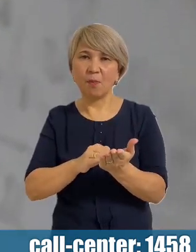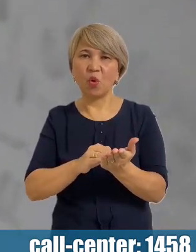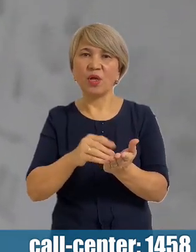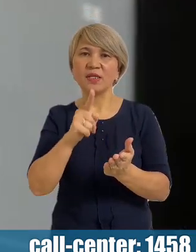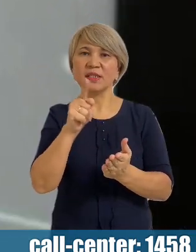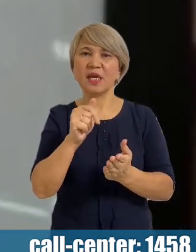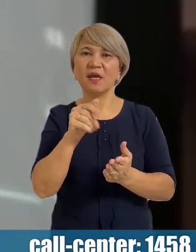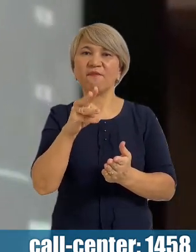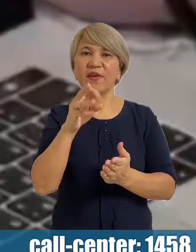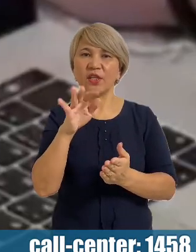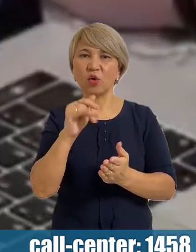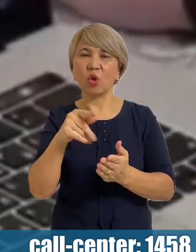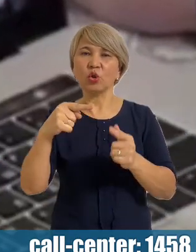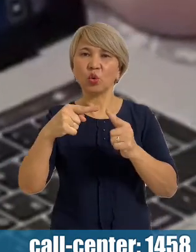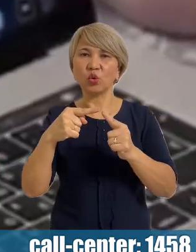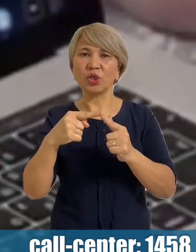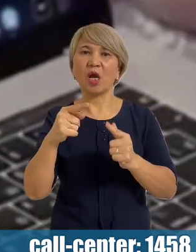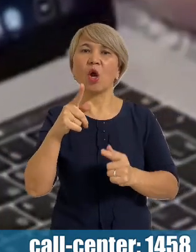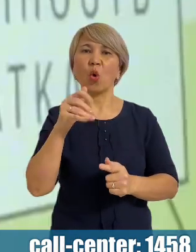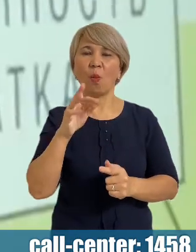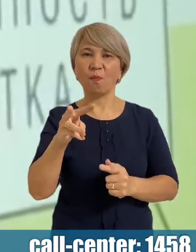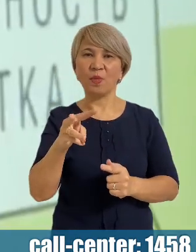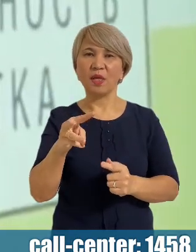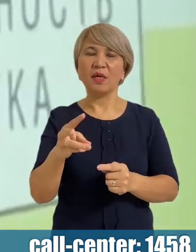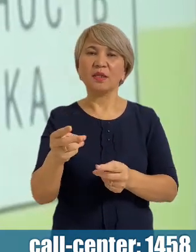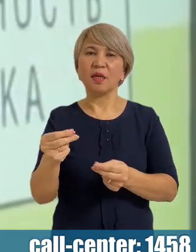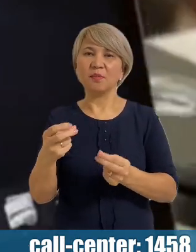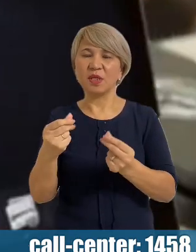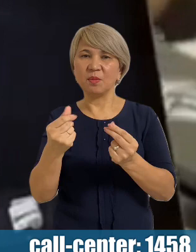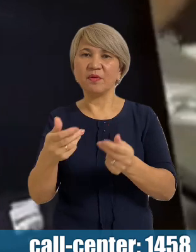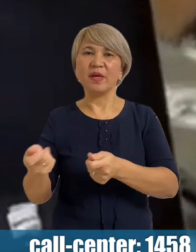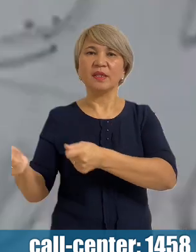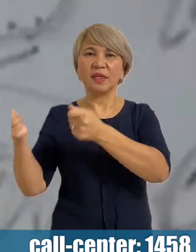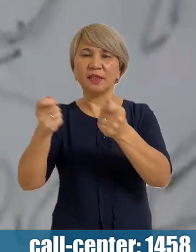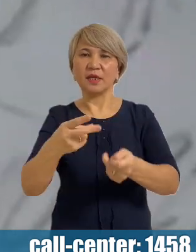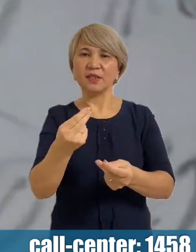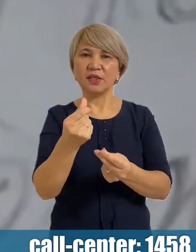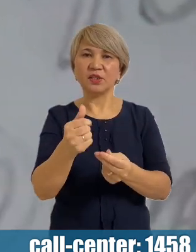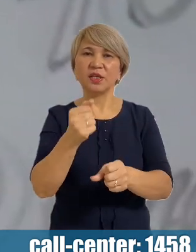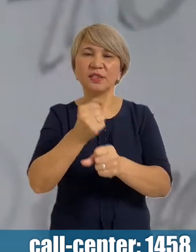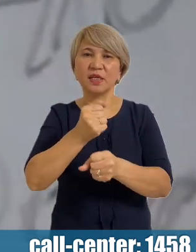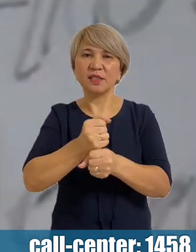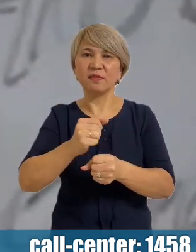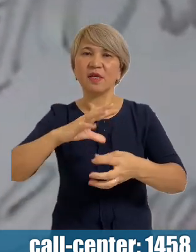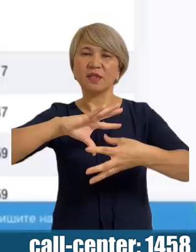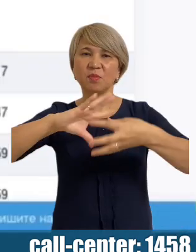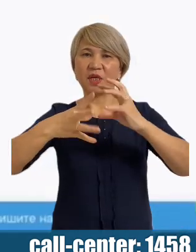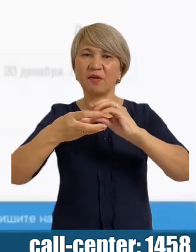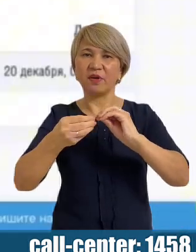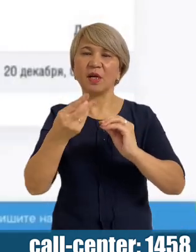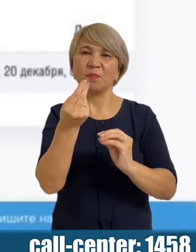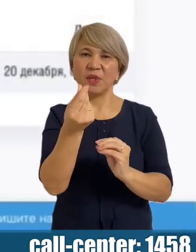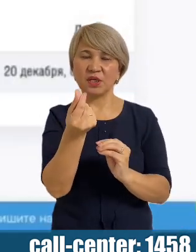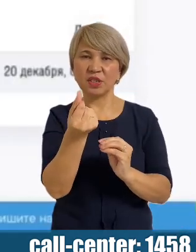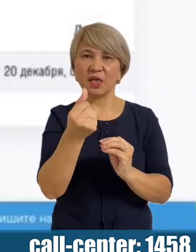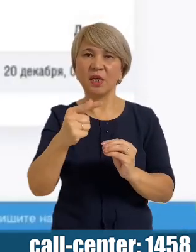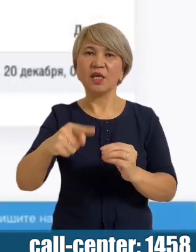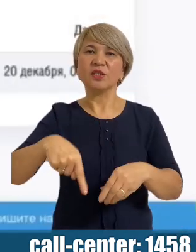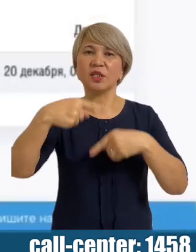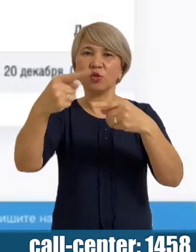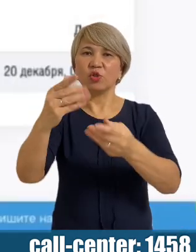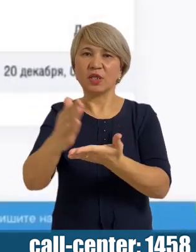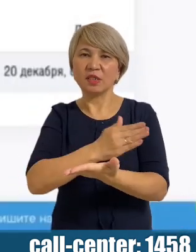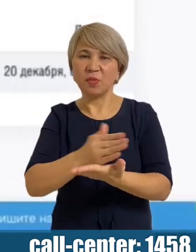через программу «Зефинико.ком» для осуществления мнимого трейдинга на их денежные средства на мировых биржах с